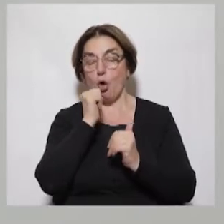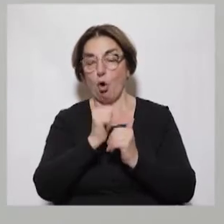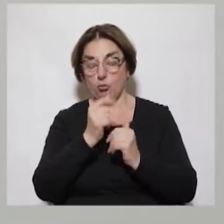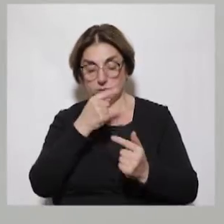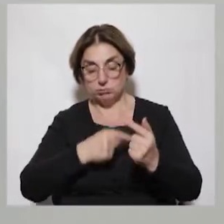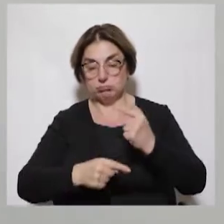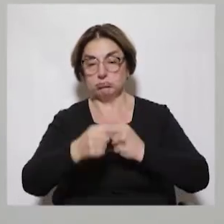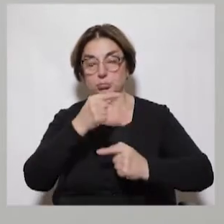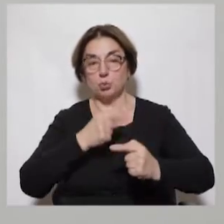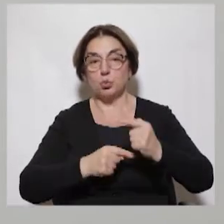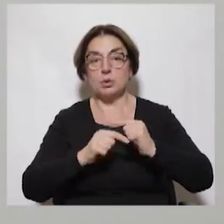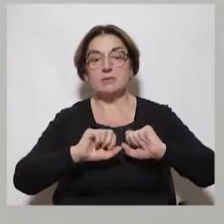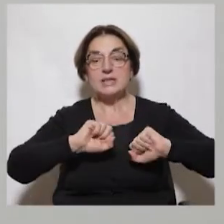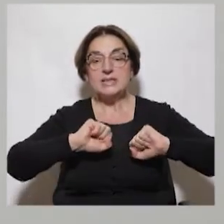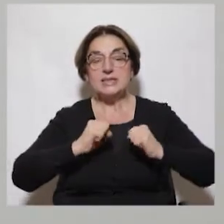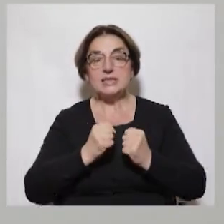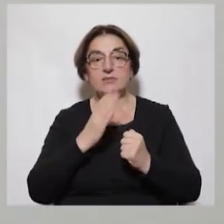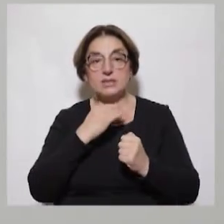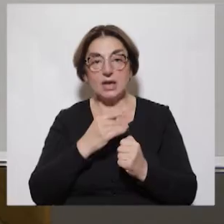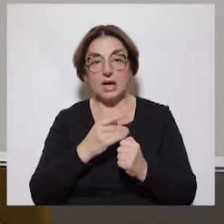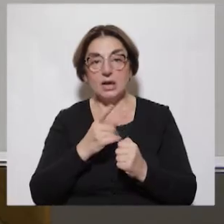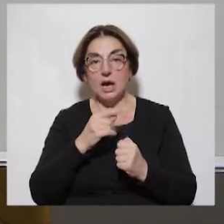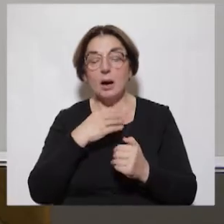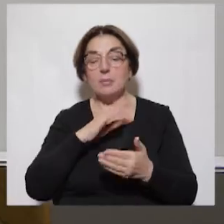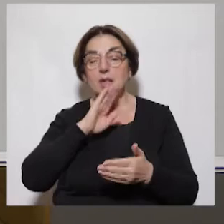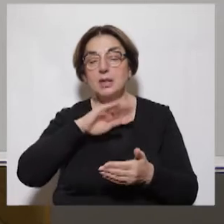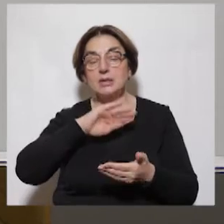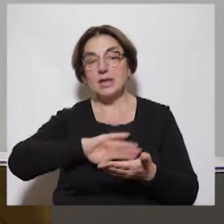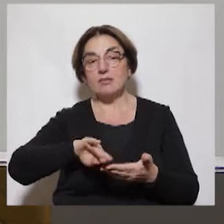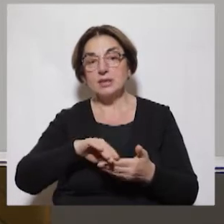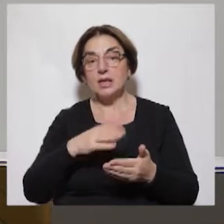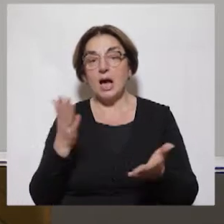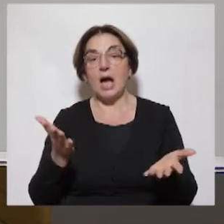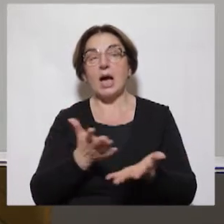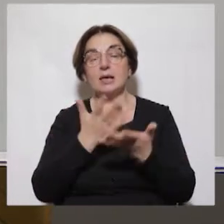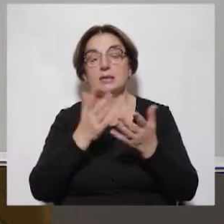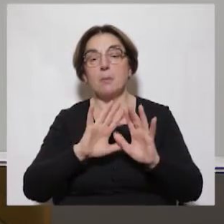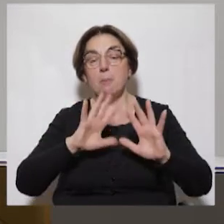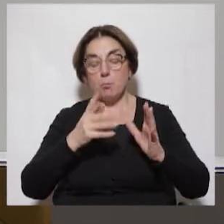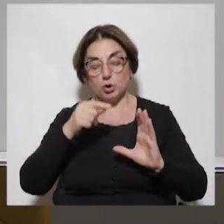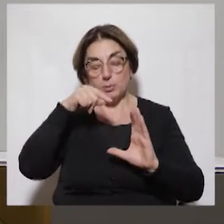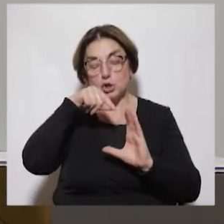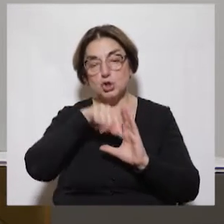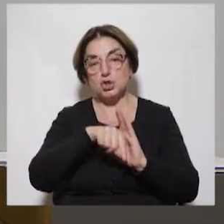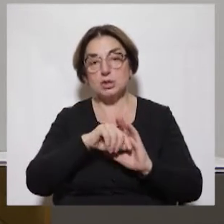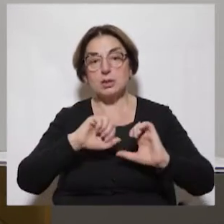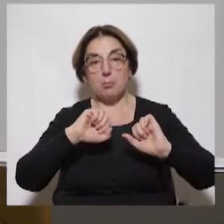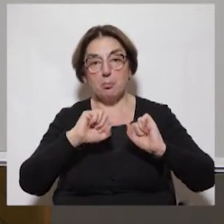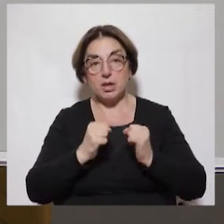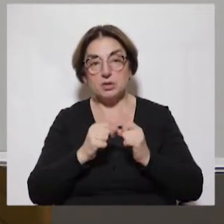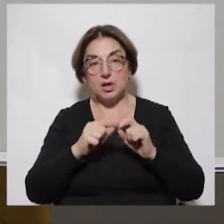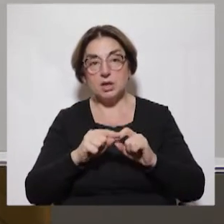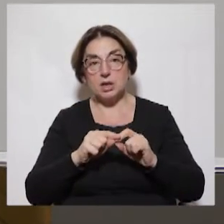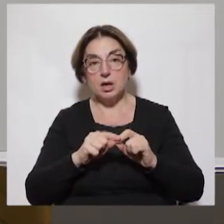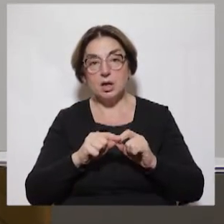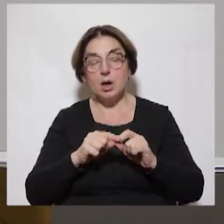ყოველთვის ცირკულირებს ცივი წყალი. ჩემს მიერ გამოხდილი თხევადი ნივთიერება აირადის სახით მოხდება მაცივარში და ვინაიდან